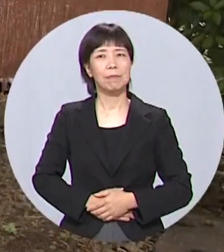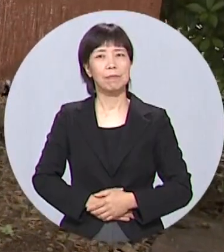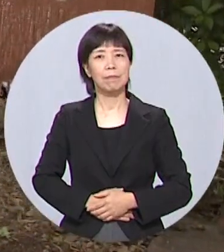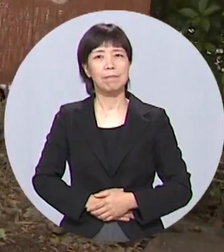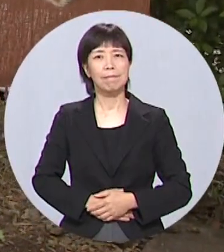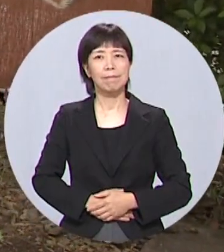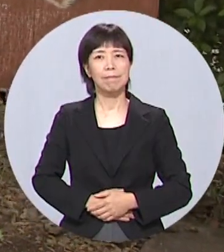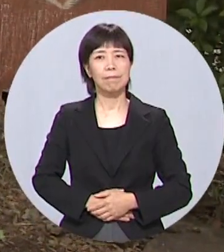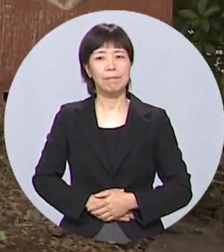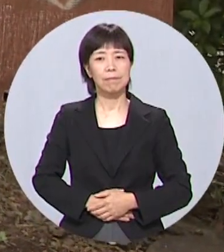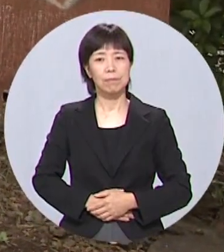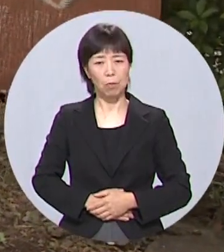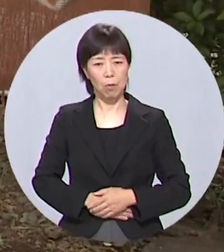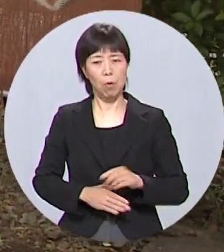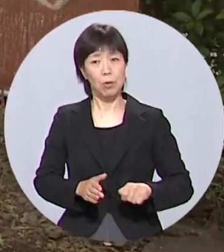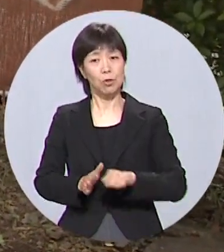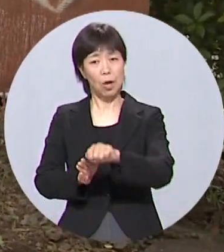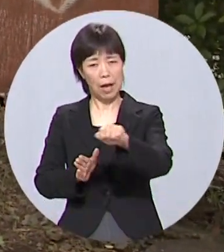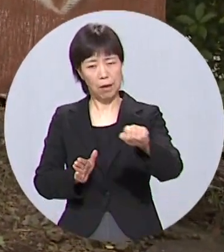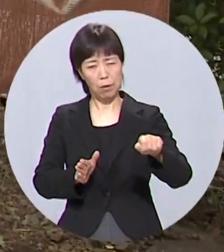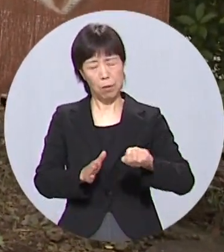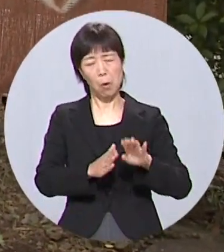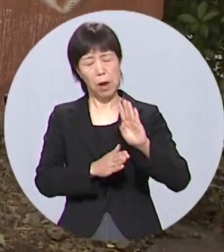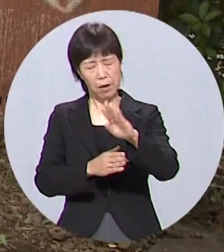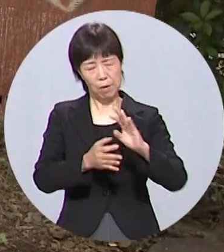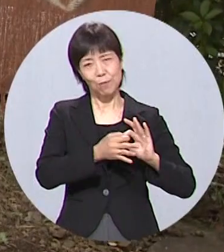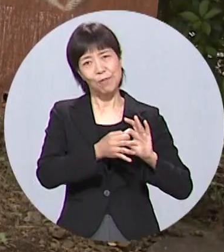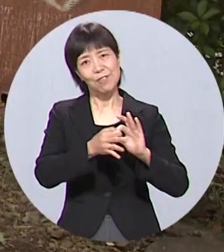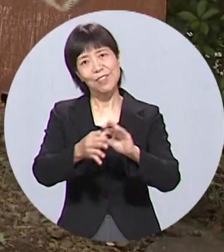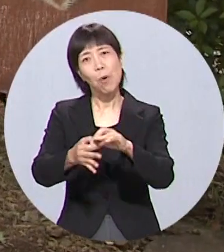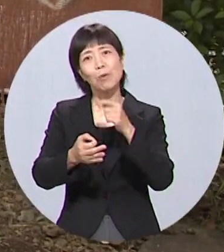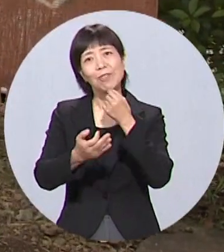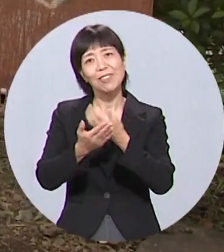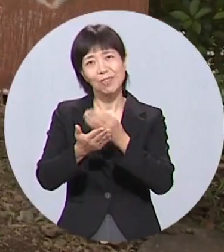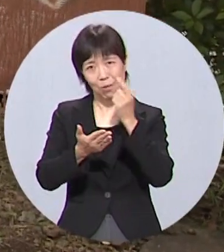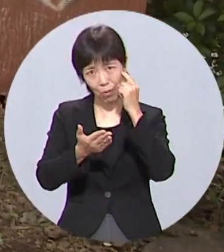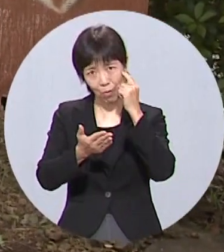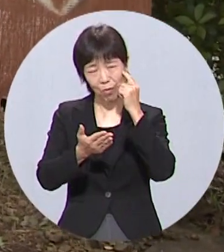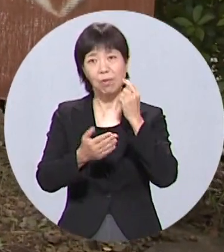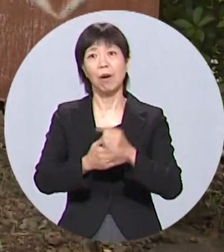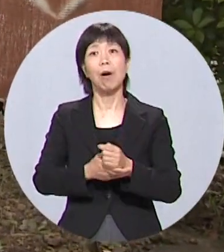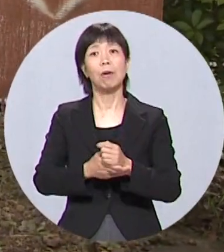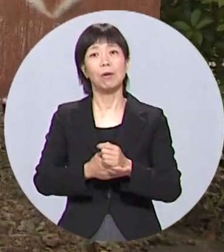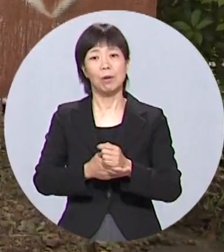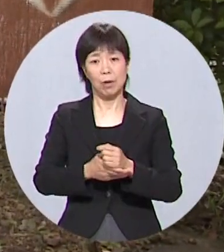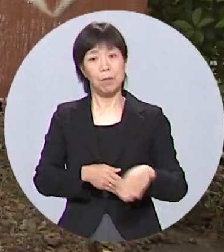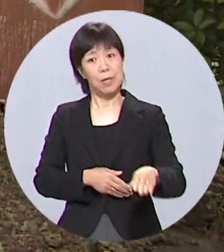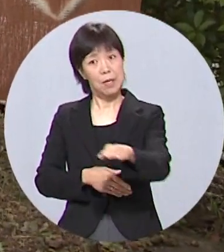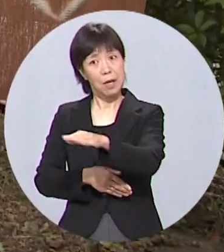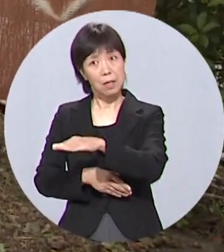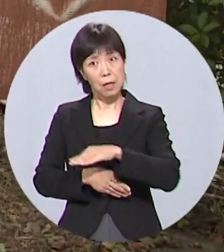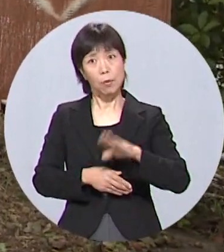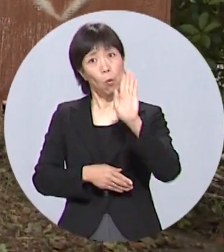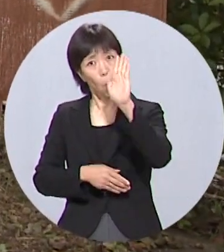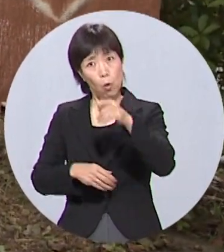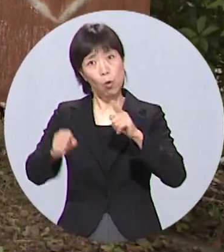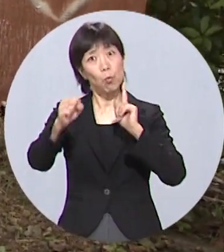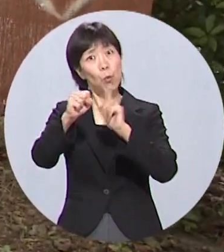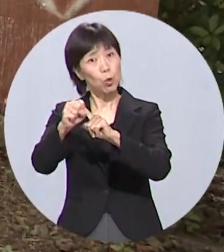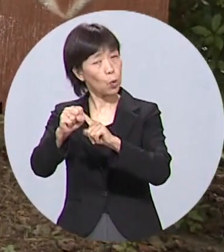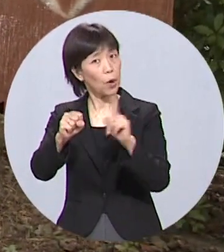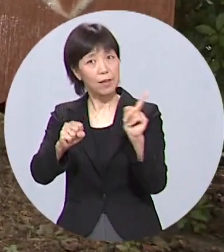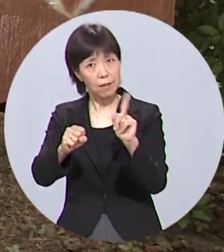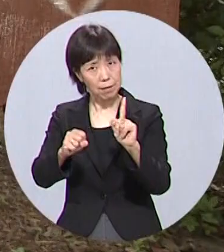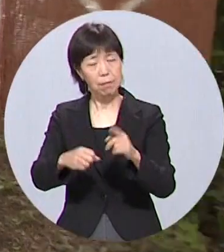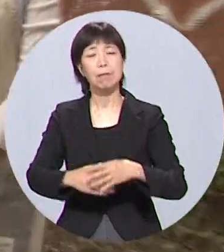もうぜひあの線の会が、あの長く続いていってほしいなって思うんですけど、はい、あの望月さんとか線の会の皆さんの今後の目標とか